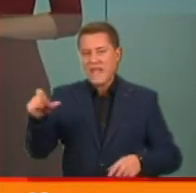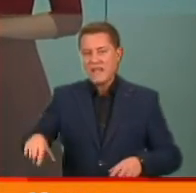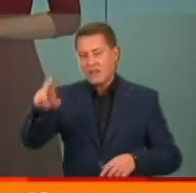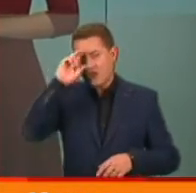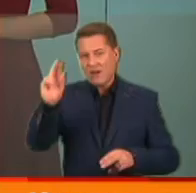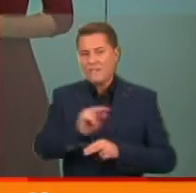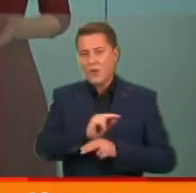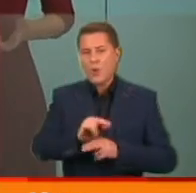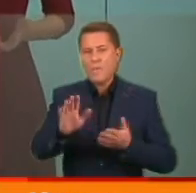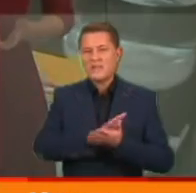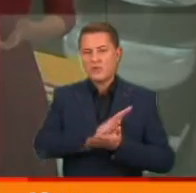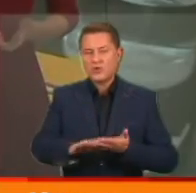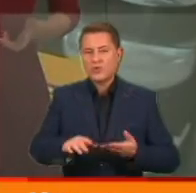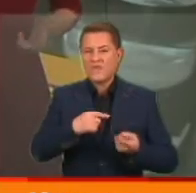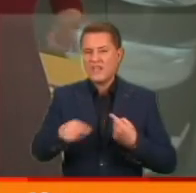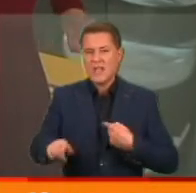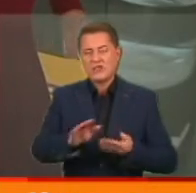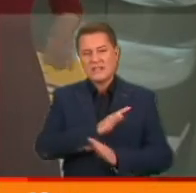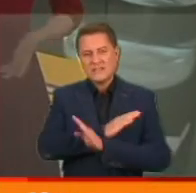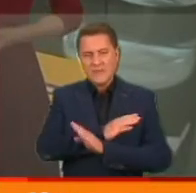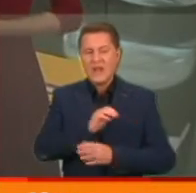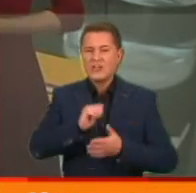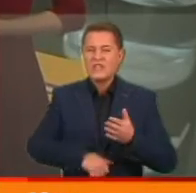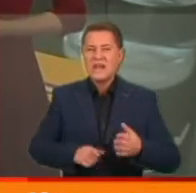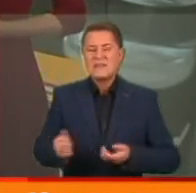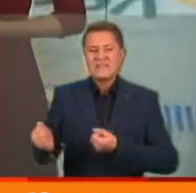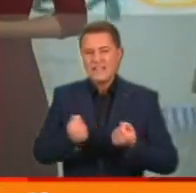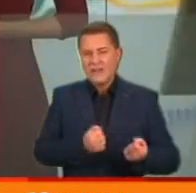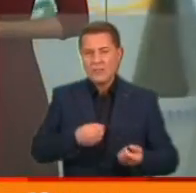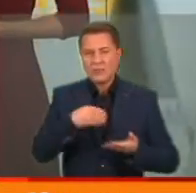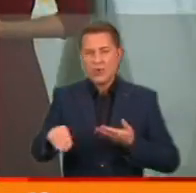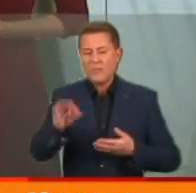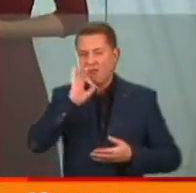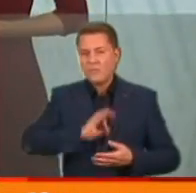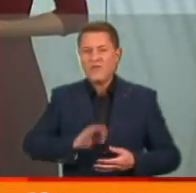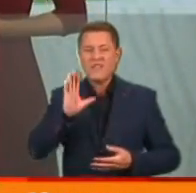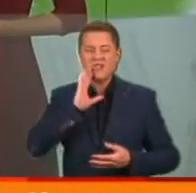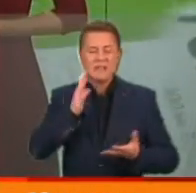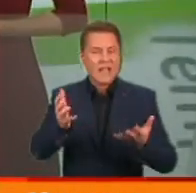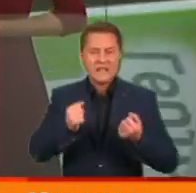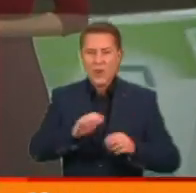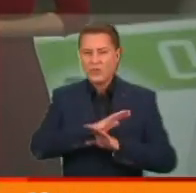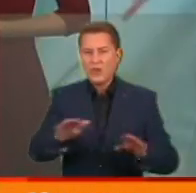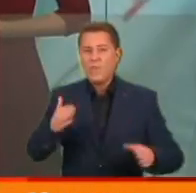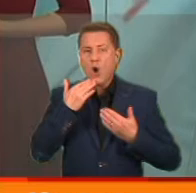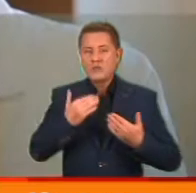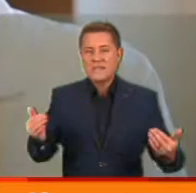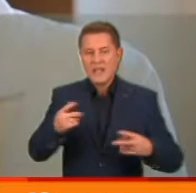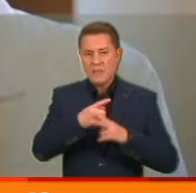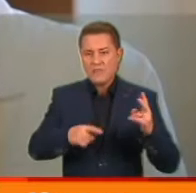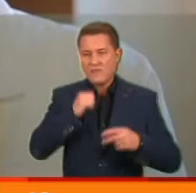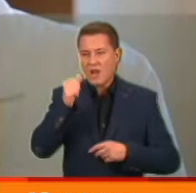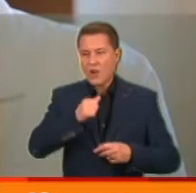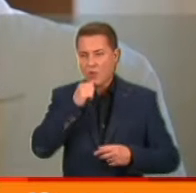лікувати безкоштовно, інакше смерть. Однак через затримки закупівель препаратів жінка не отримує останні 1,5 року.